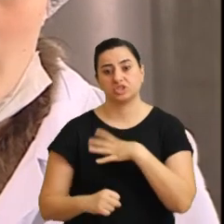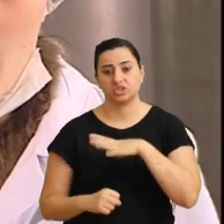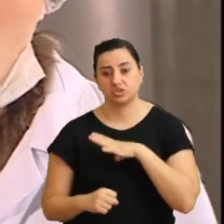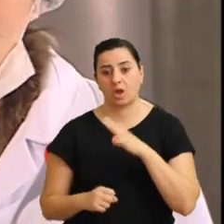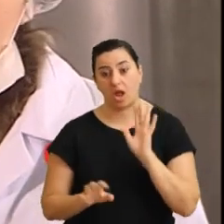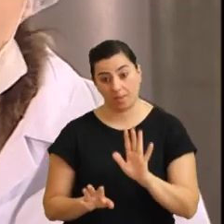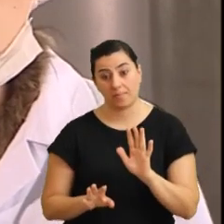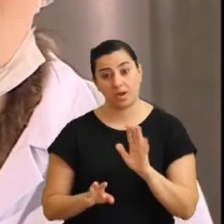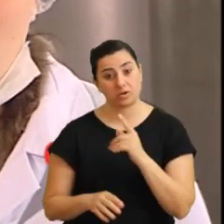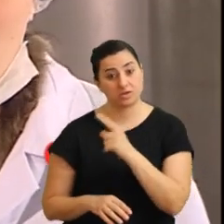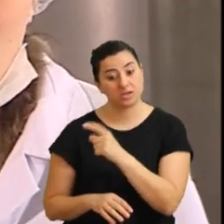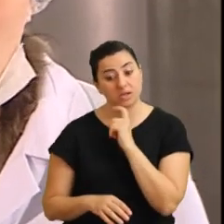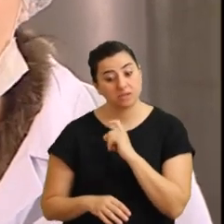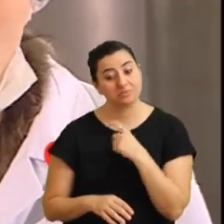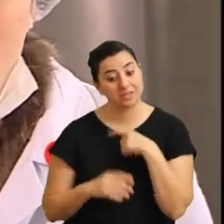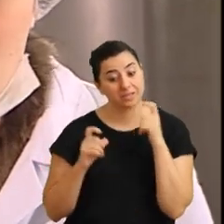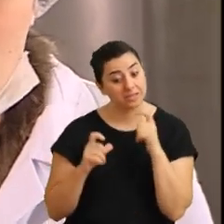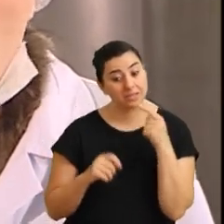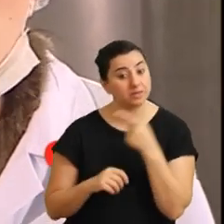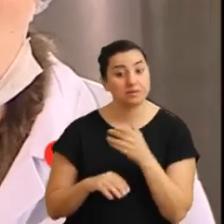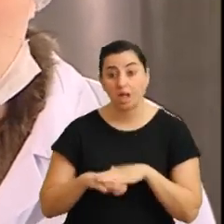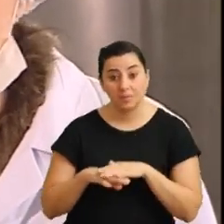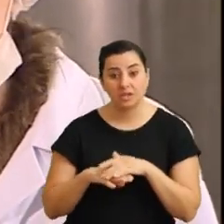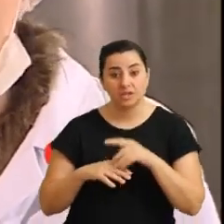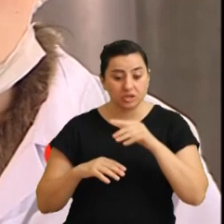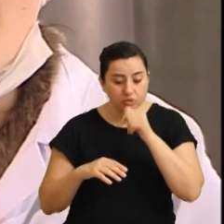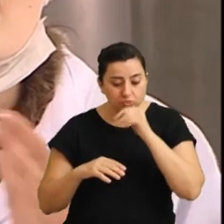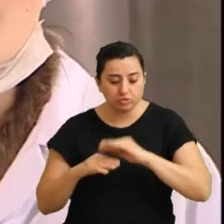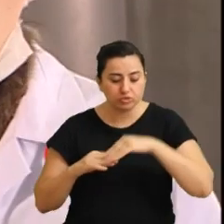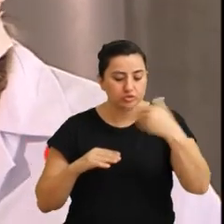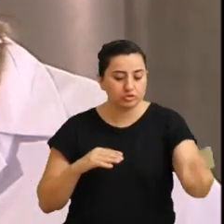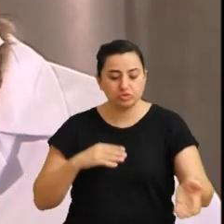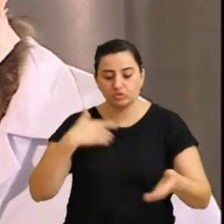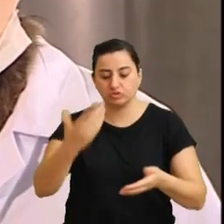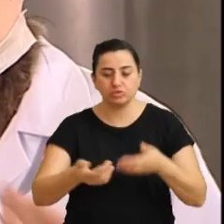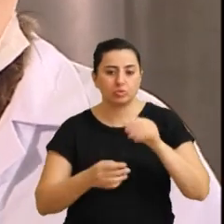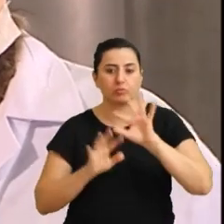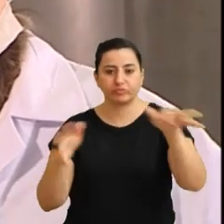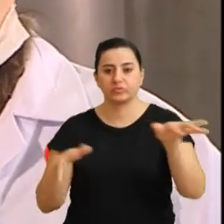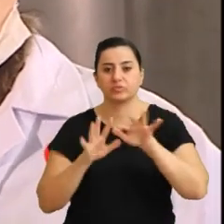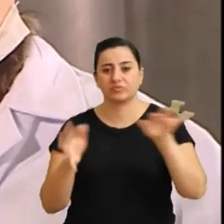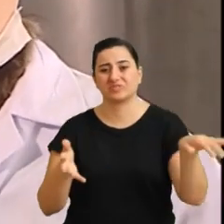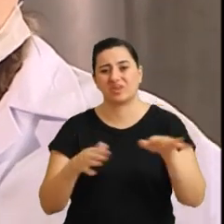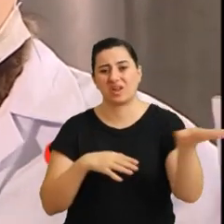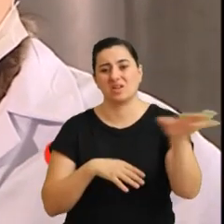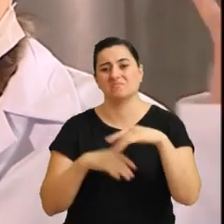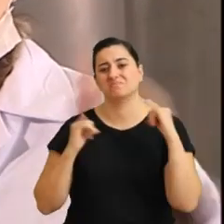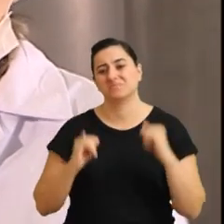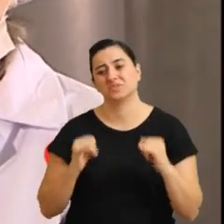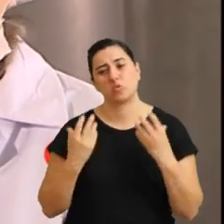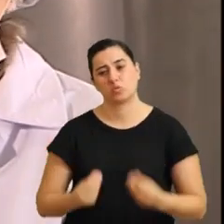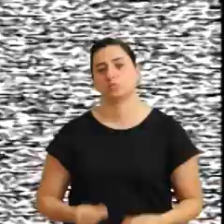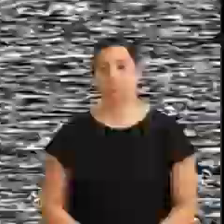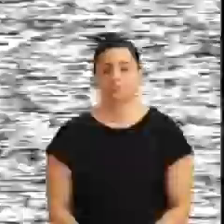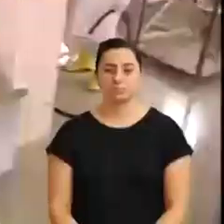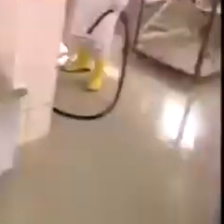karıştırmaya kalktı. Ama artık ben de ona dikkat ediyorum. Ne yaptı? Taşırdı. Sağdan, soldan, sağdan, soldan taşırdı da